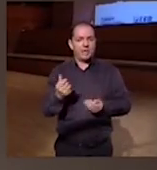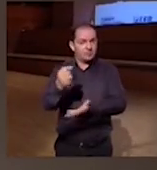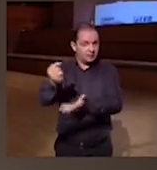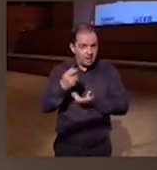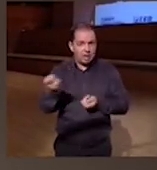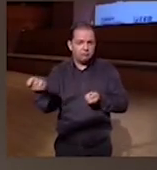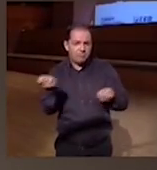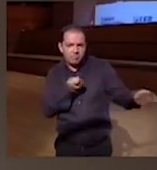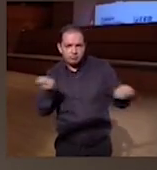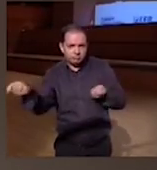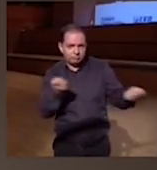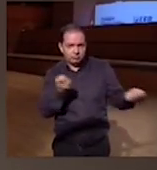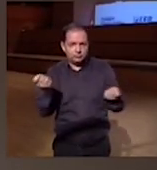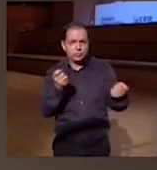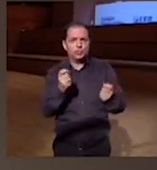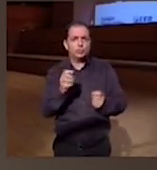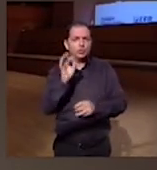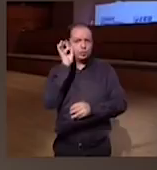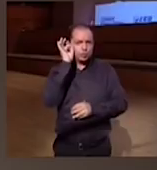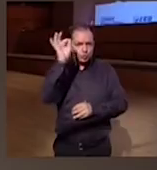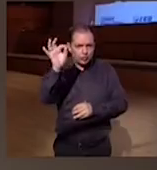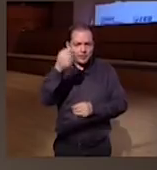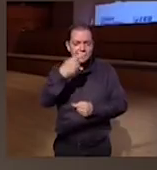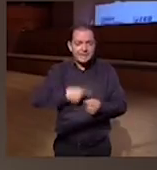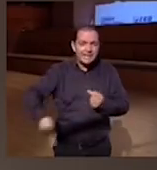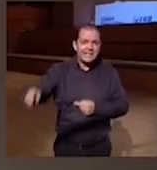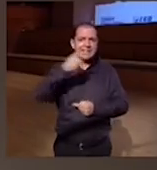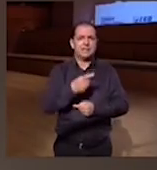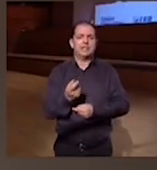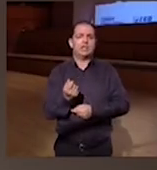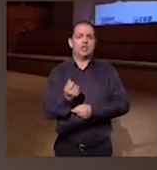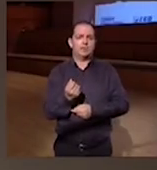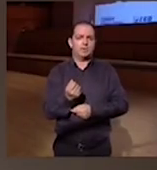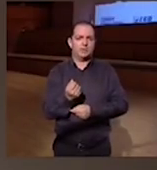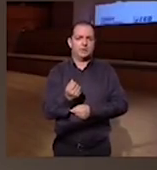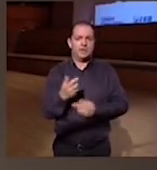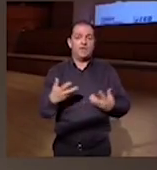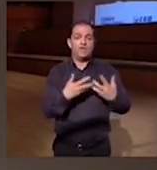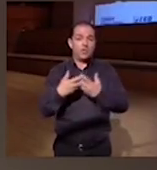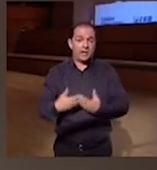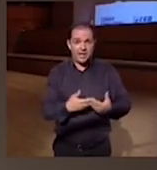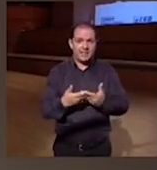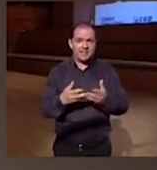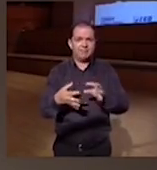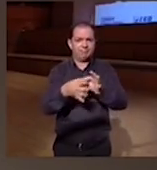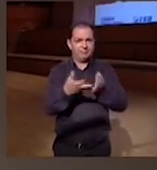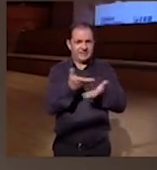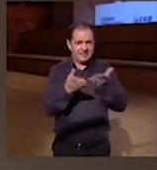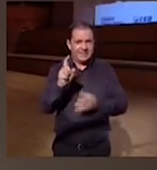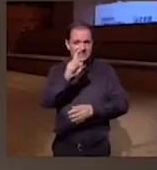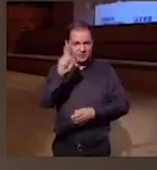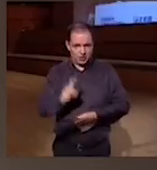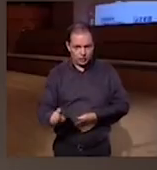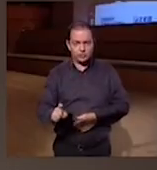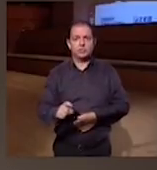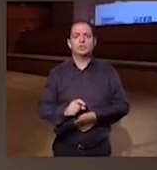πόρων που στηρίζεται στις αρχές της κυκλικής οικονομίας, της βιομηχανικής συμβίωσης, στην